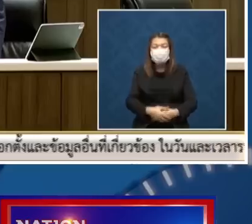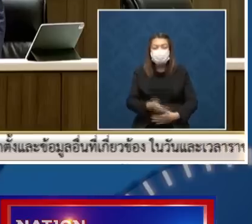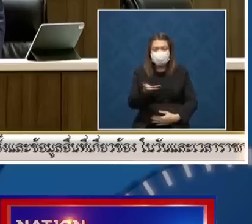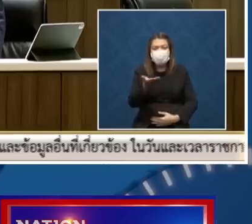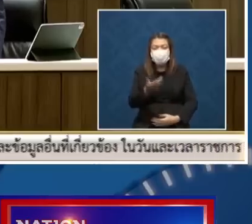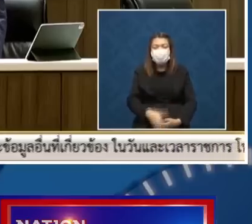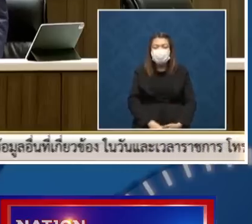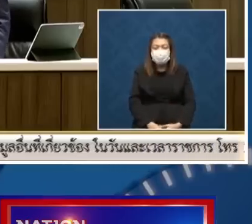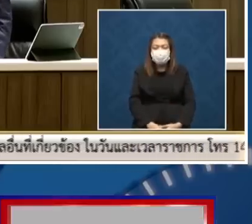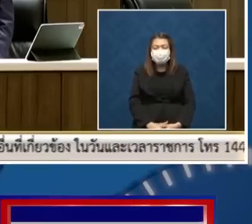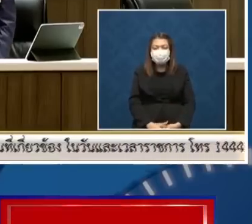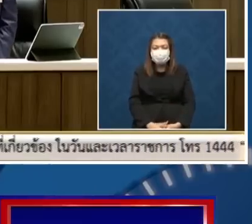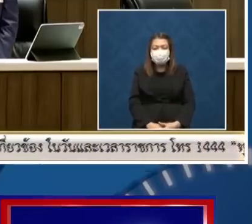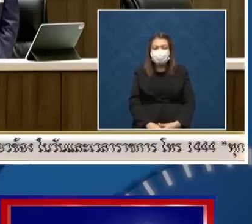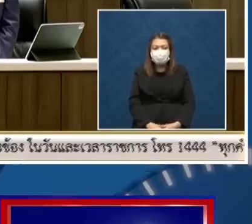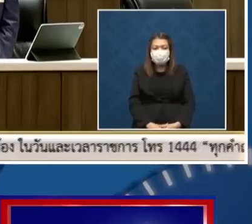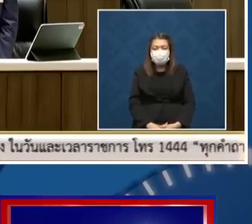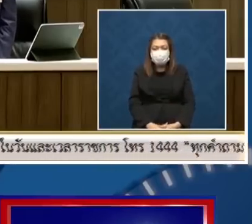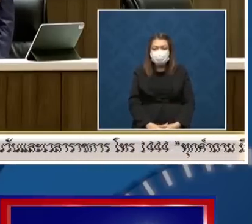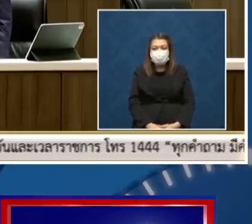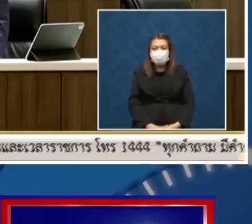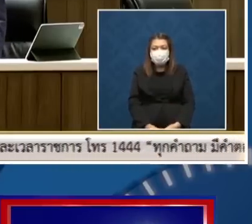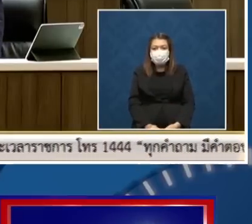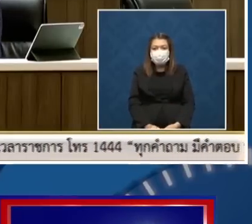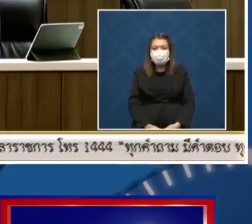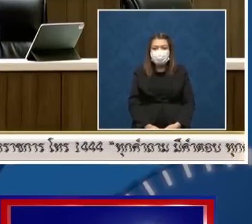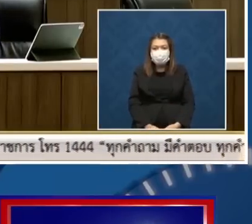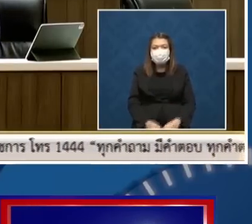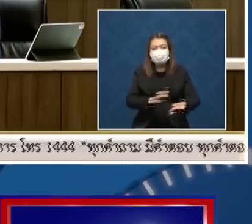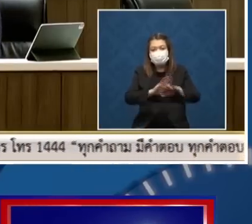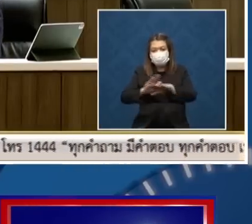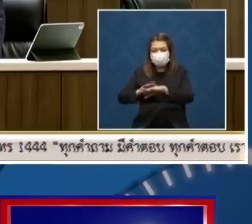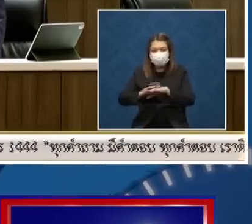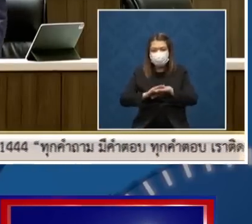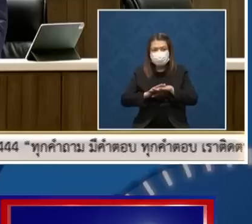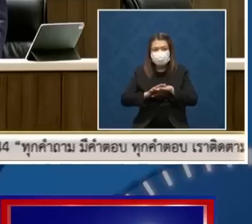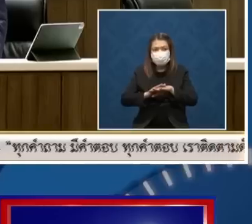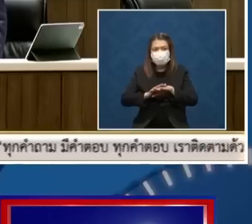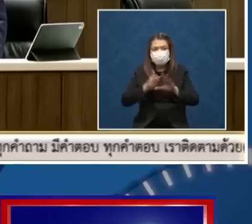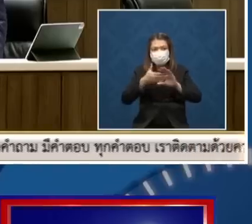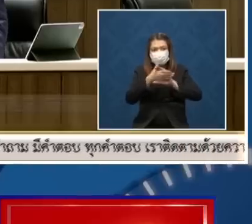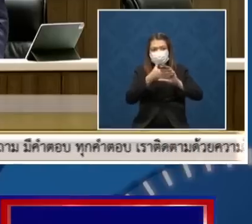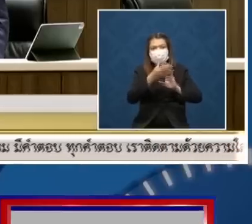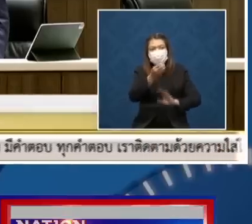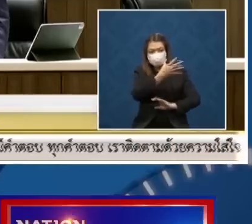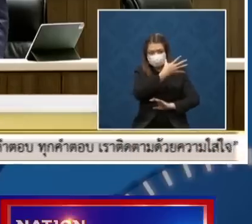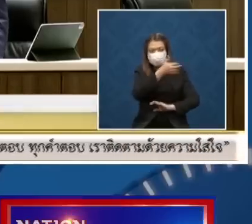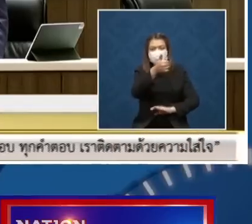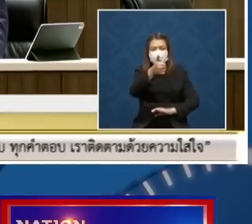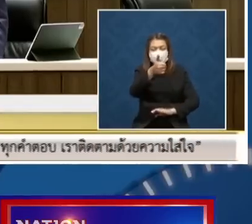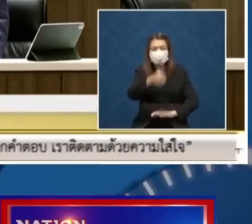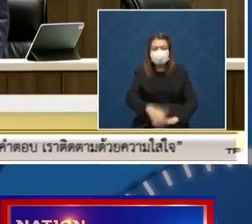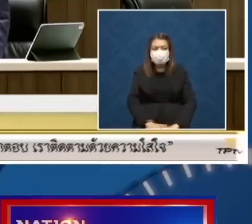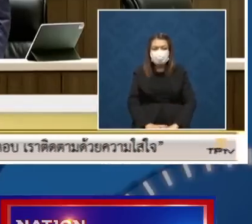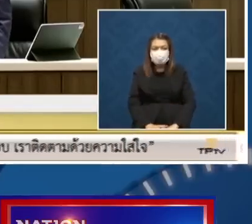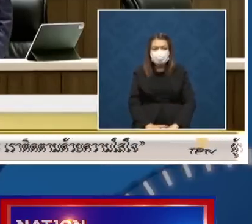ไปกินกาแฟที่บ้านป่านะฮะลุงสันติก็เลยคอยซวยเพราะว่าอันนี้มันไม่เกี่ยวกับลุงป้อมนะฮะก็อภิปรายไปนะฮะอันไหนที่เกี่ยวกับลุ